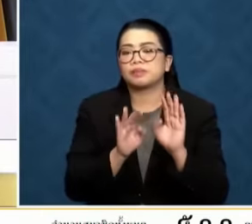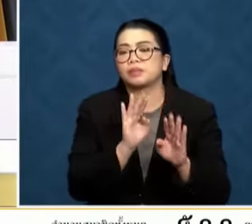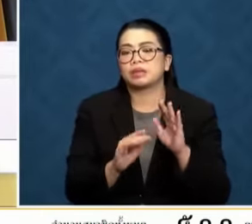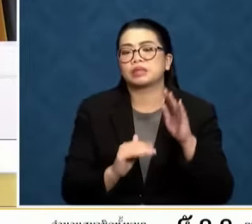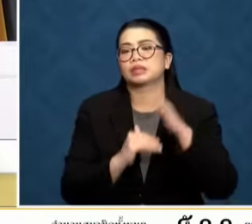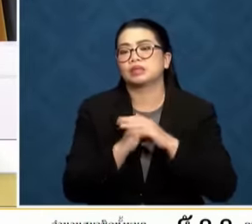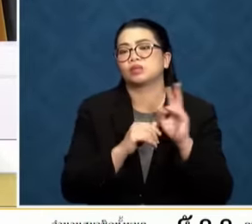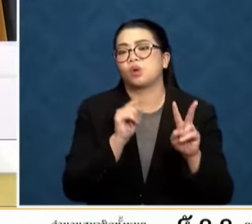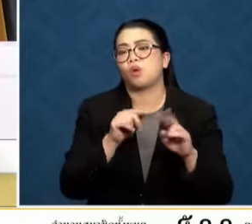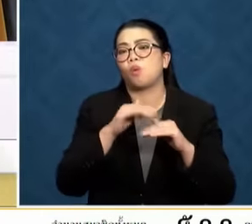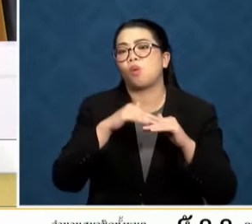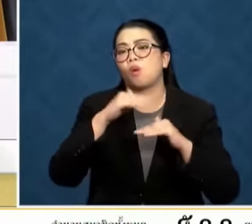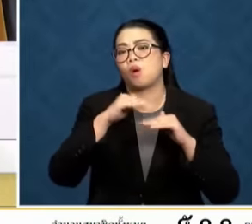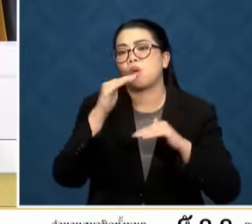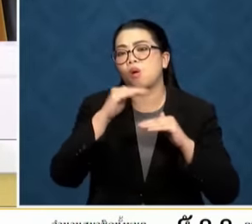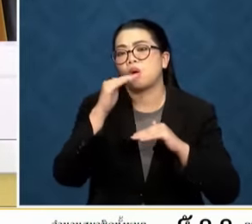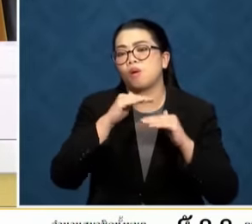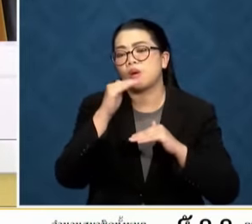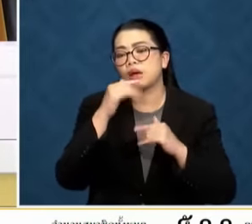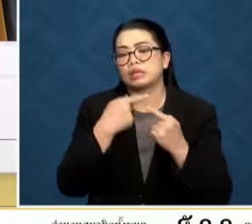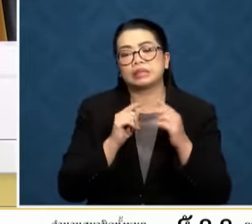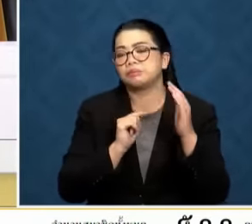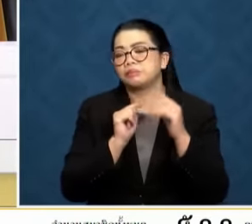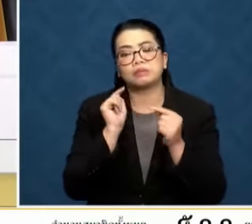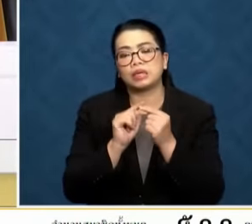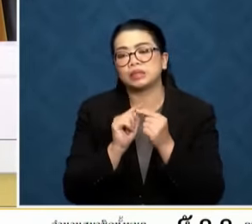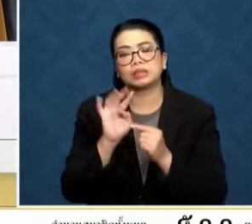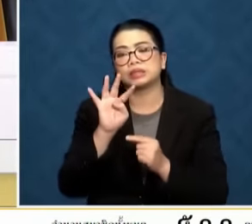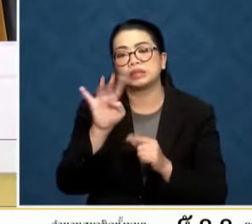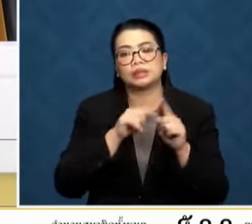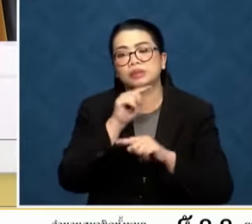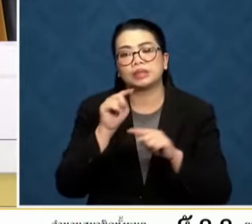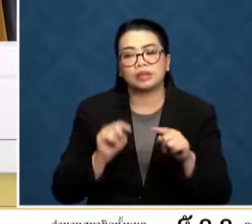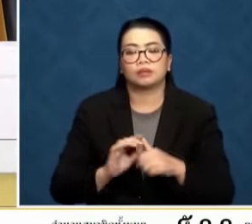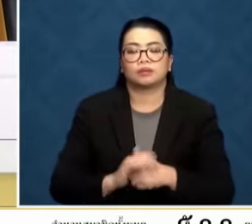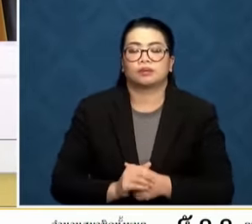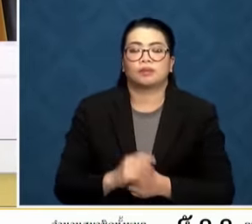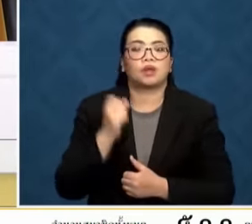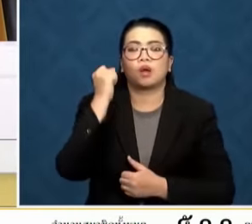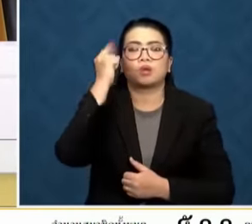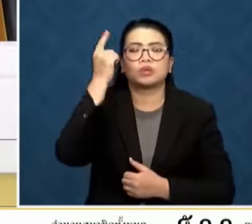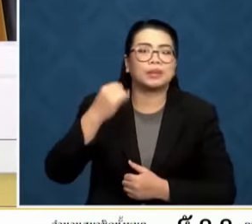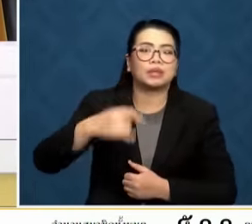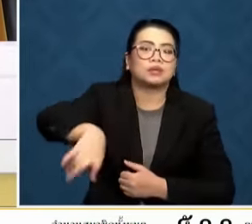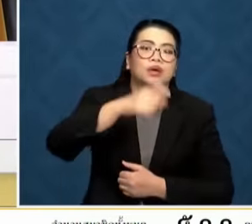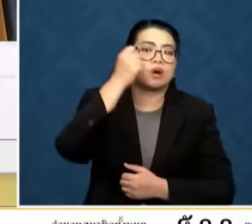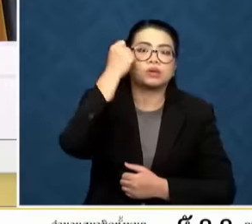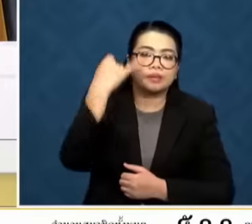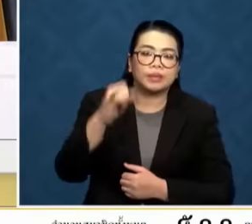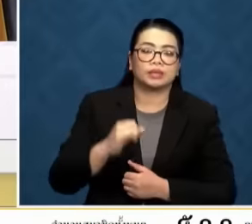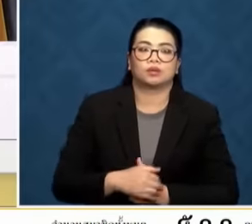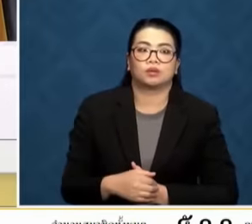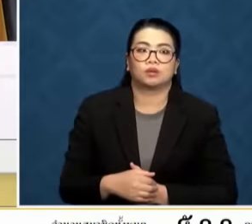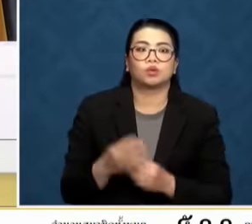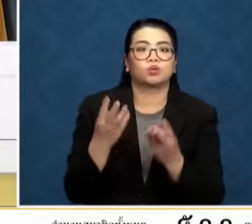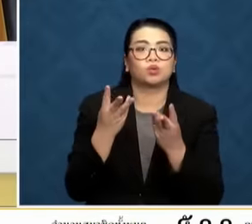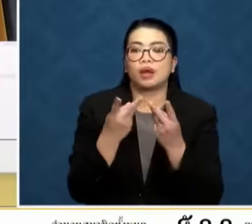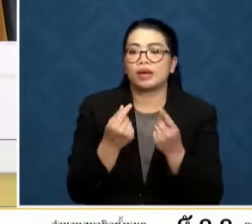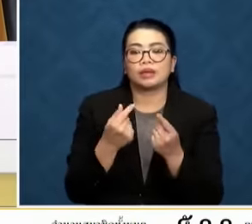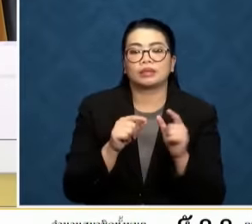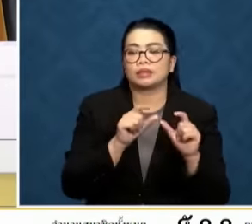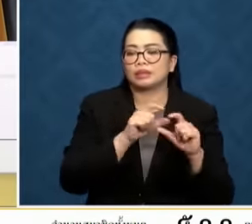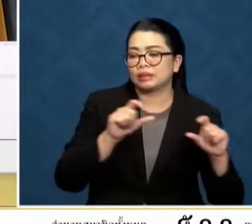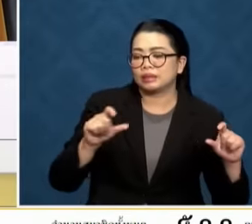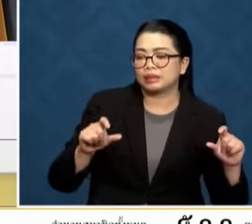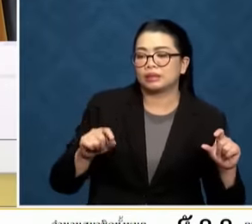อยู่ที่ 2กว่าๆถึง 3นะครับมันเป็นความเข้าใจผิดที่เกิดขึ้นซ้ำแล้วซ้ำเล่านะครับเป็นตัวเลข nominal GDPกับ real